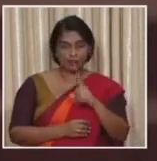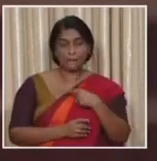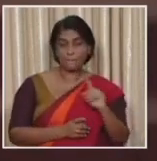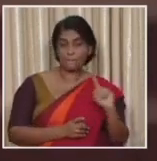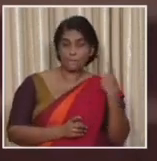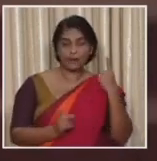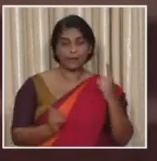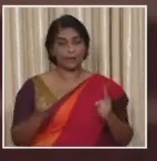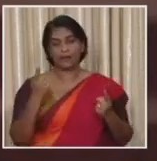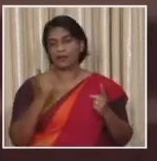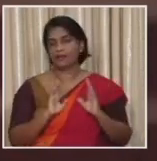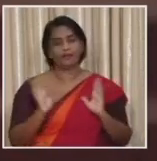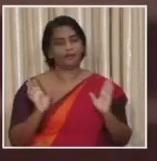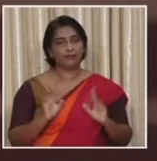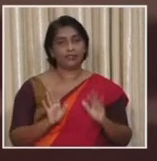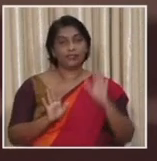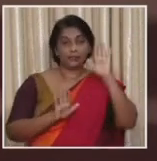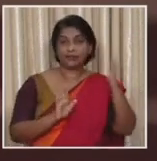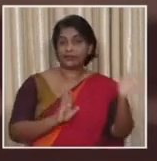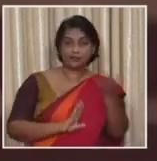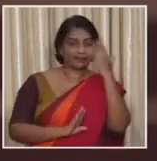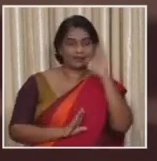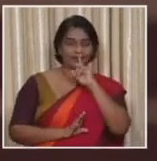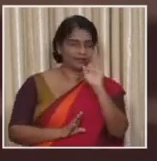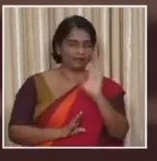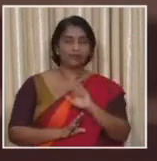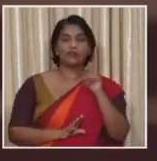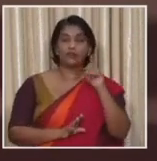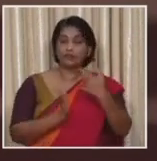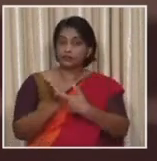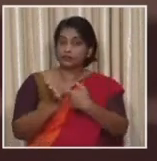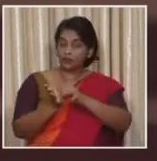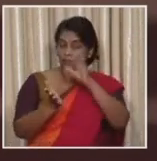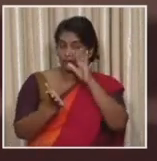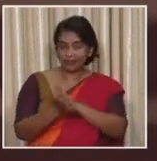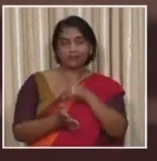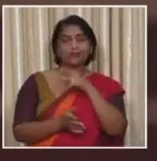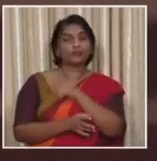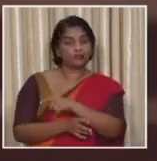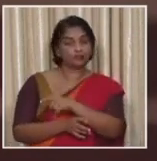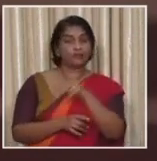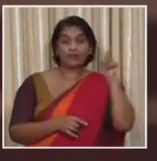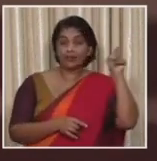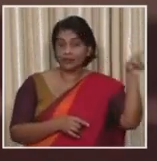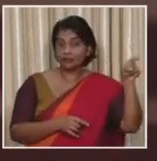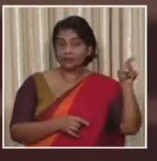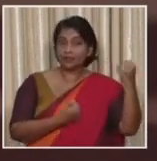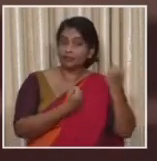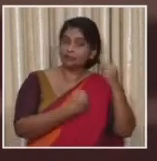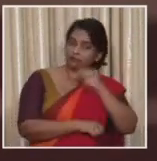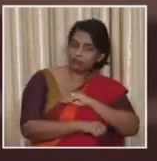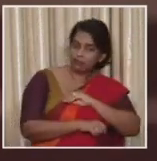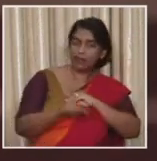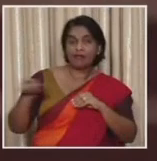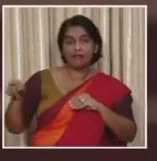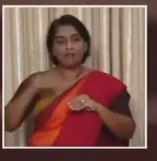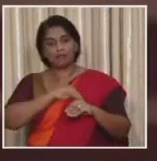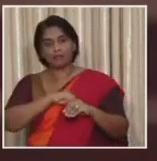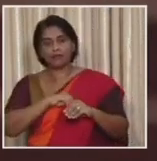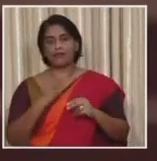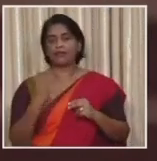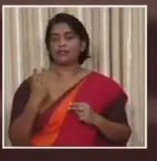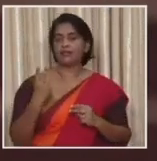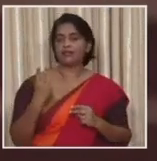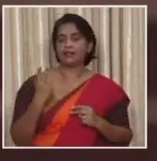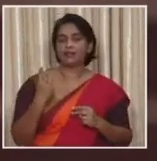කරන්නේ නැහැ ඔයගොල්ලෝ PickMe Uber ගන්න කියලා. හැබැයි ඒගොල්ලන්ට රෙජිස්ටර් වුණොත් අරකට වඩා ඒ කියන්නේ ඒකේ දුවන ගමන් අමතර ආදායමක් ගන්න පුළුවන්.